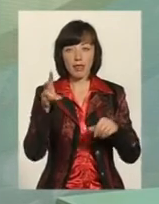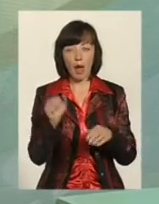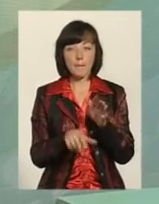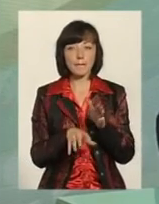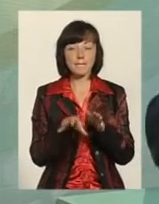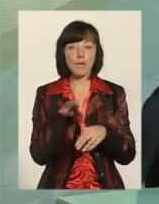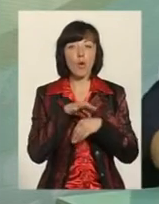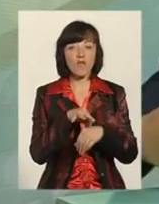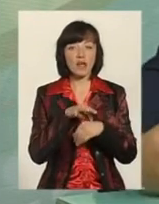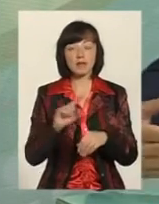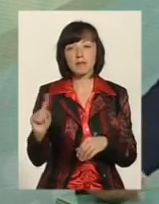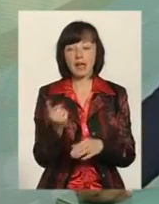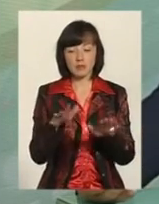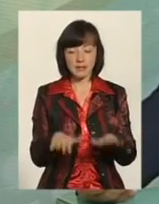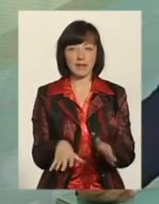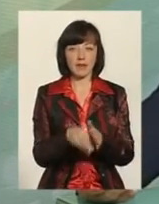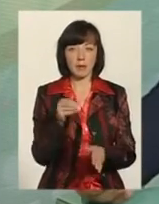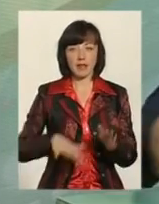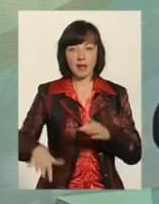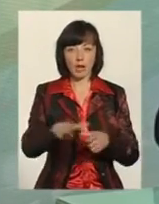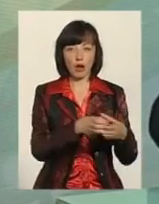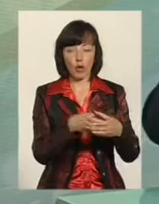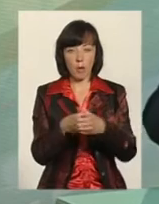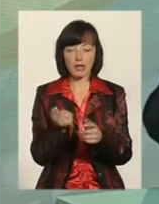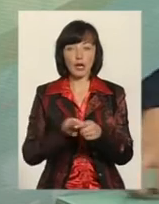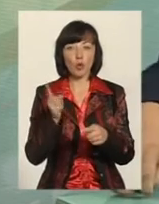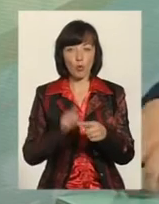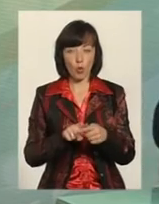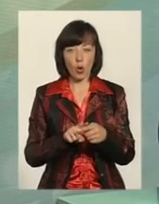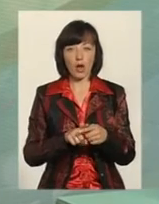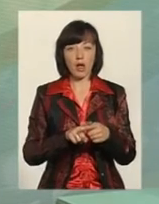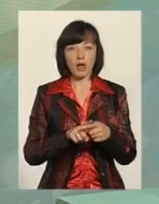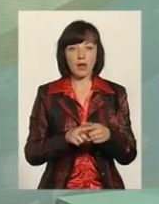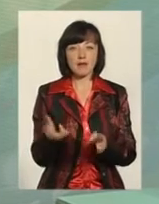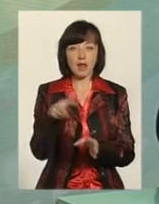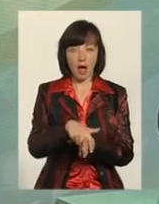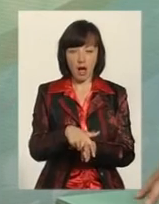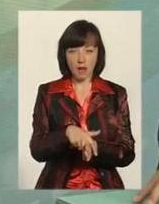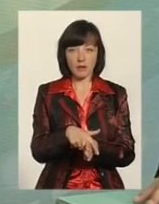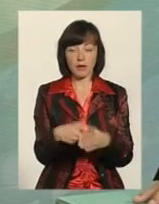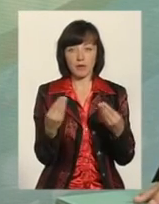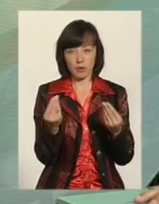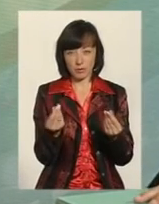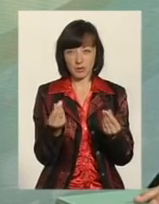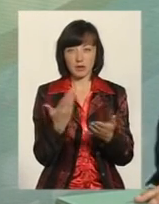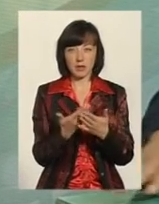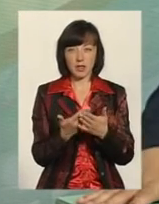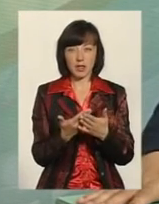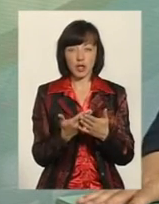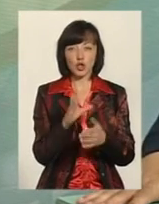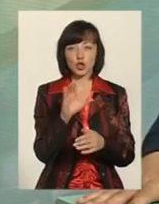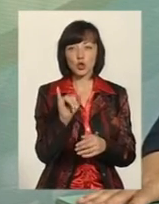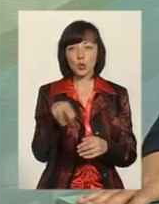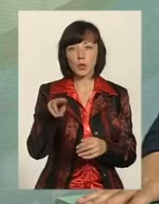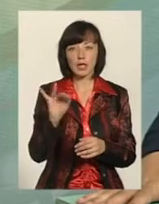проведення перших місцевих виборів в територіальних громадах. Тому тягар, от, наприклад, той самий Судилків, якщо